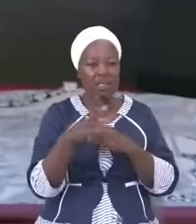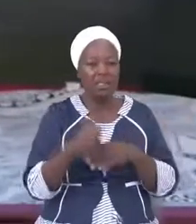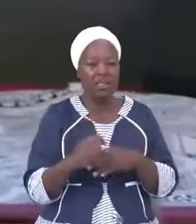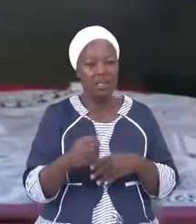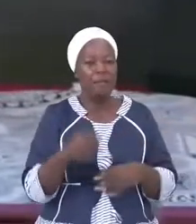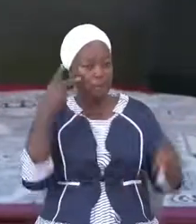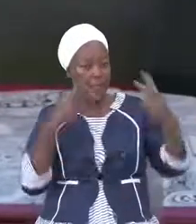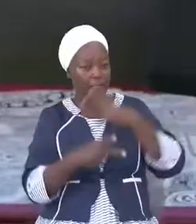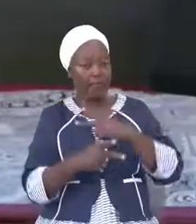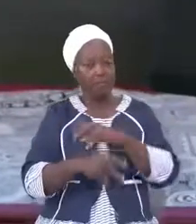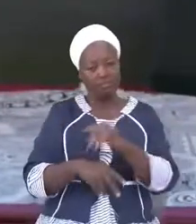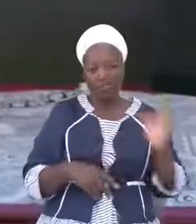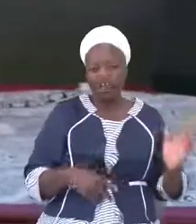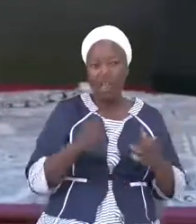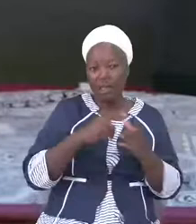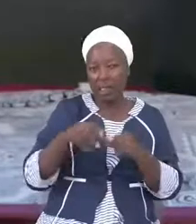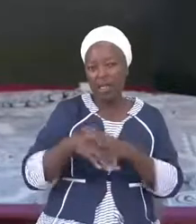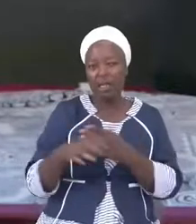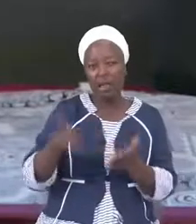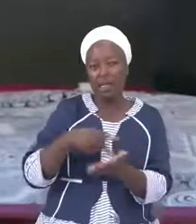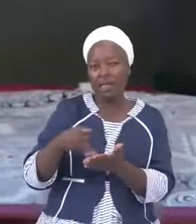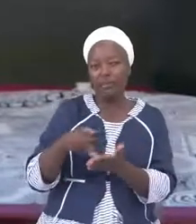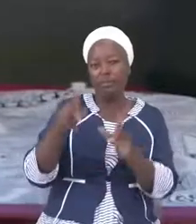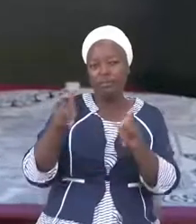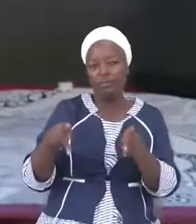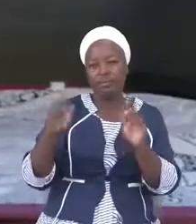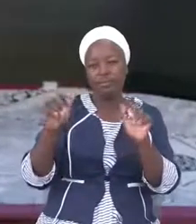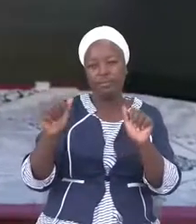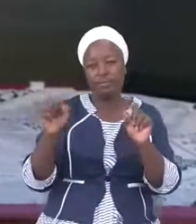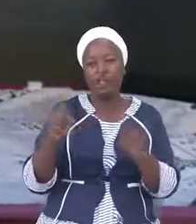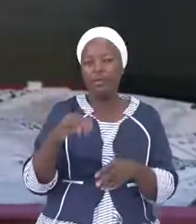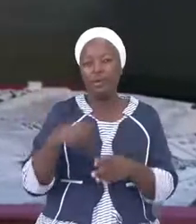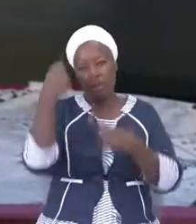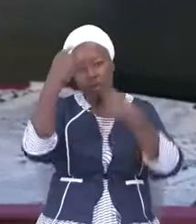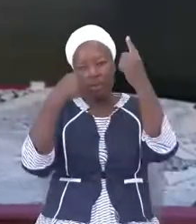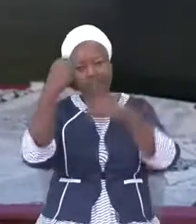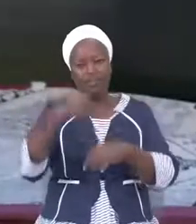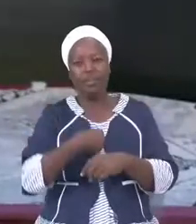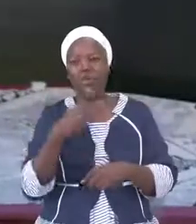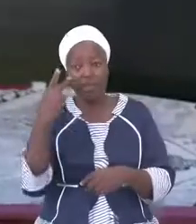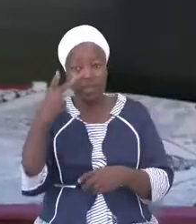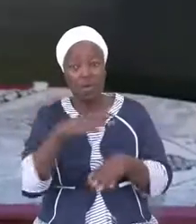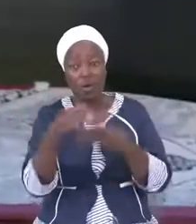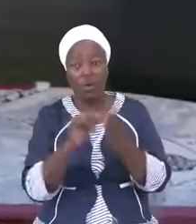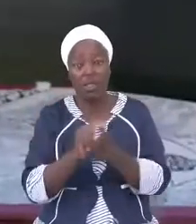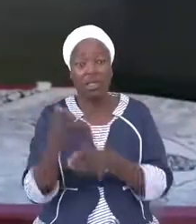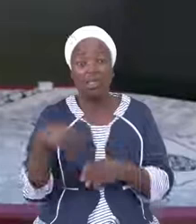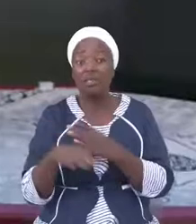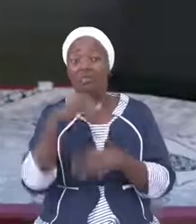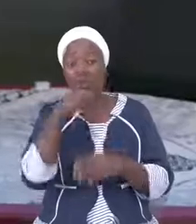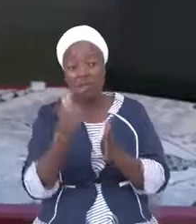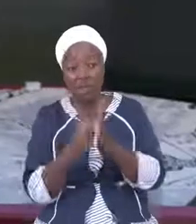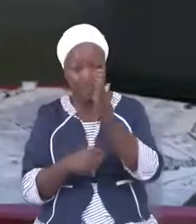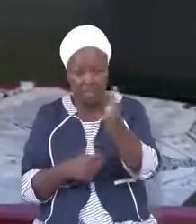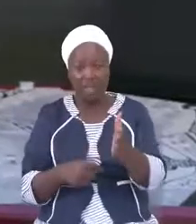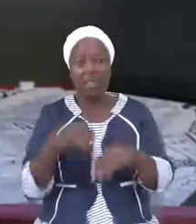loi de Moïse, d'une part, dans les prophètes, d'autre part, et dans les psaumes. On va voir